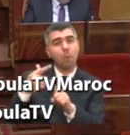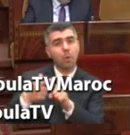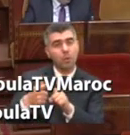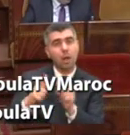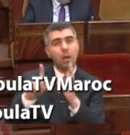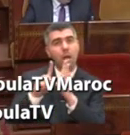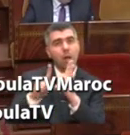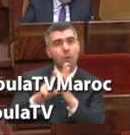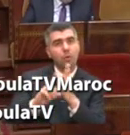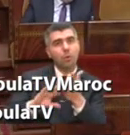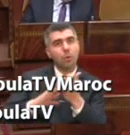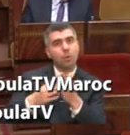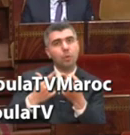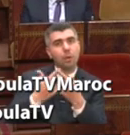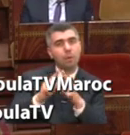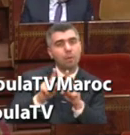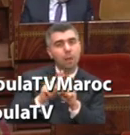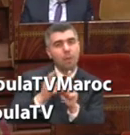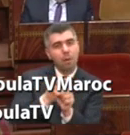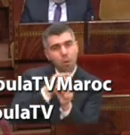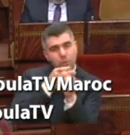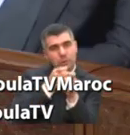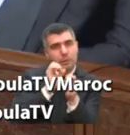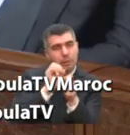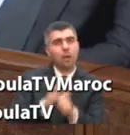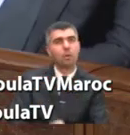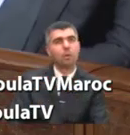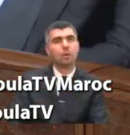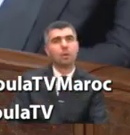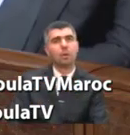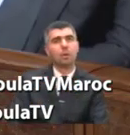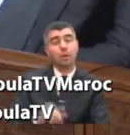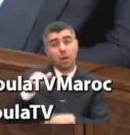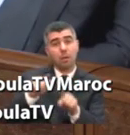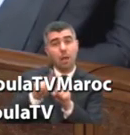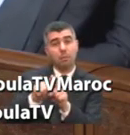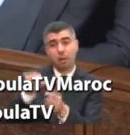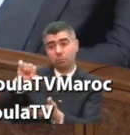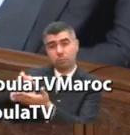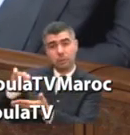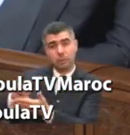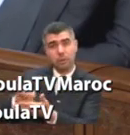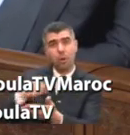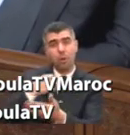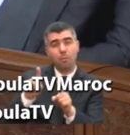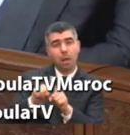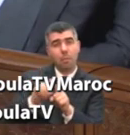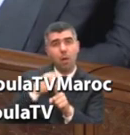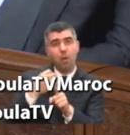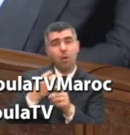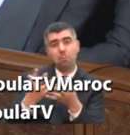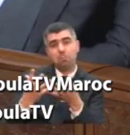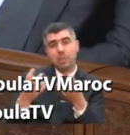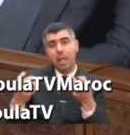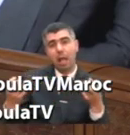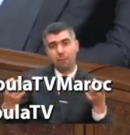بها العمل فيما يخص القنص بالأخص، هناك تحديد نقاط سوداء اللي فيها تكاثر هذا